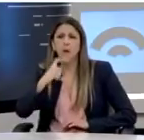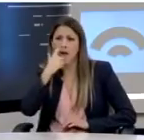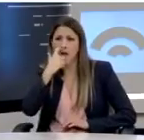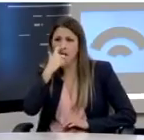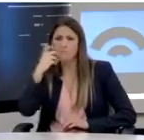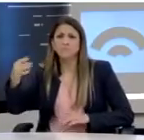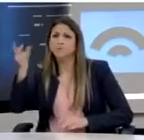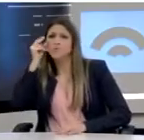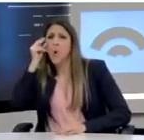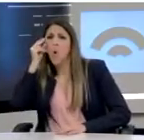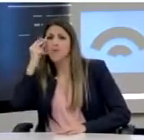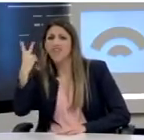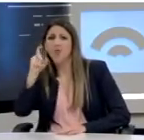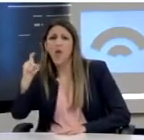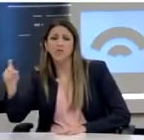εκατομμύρια κατοίκους.